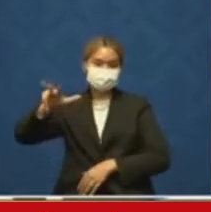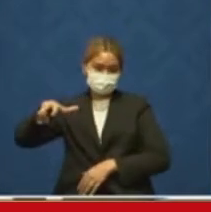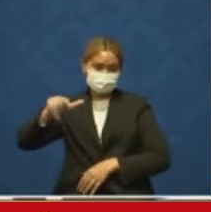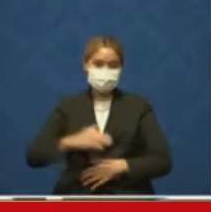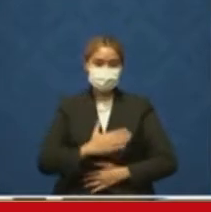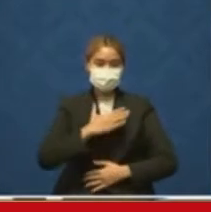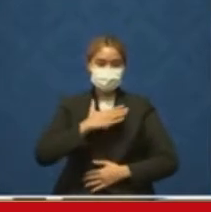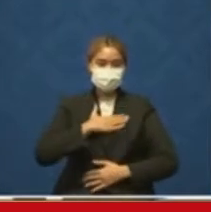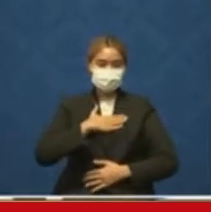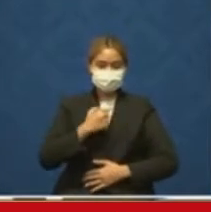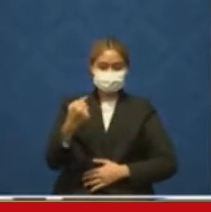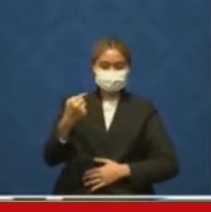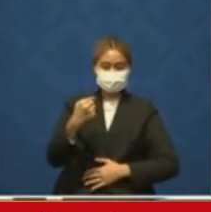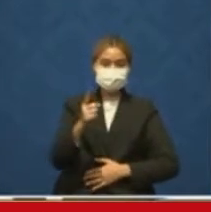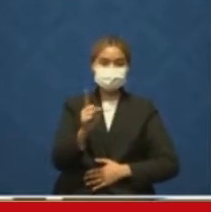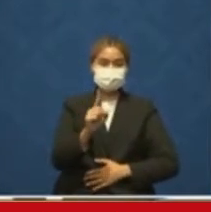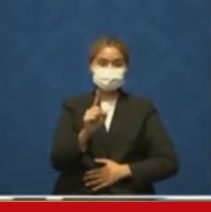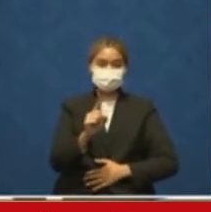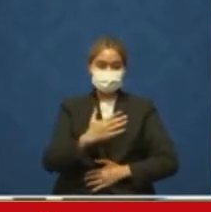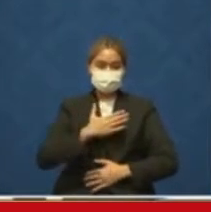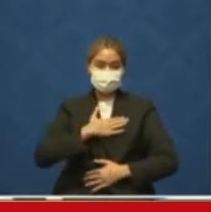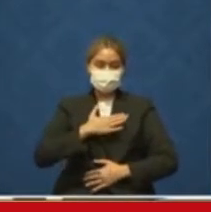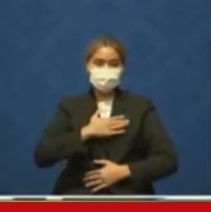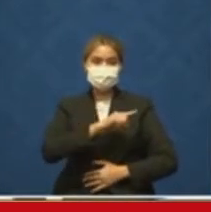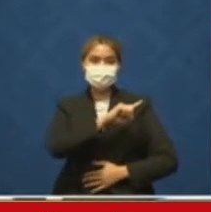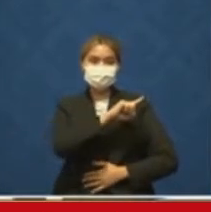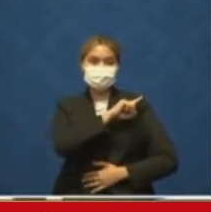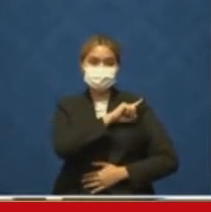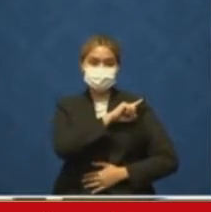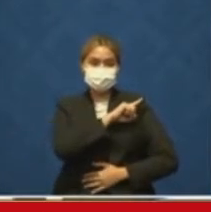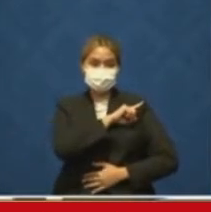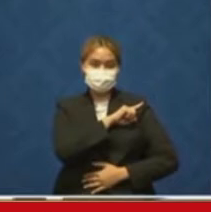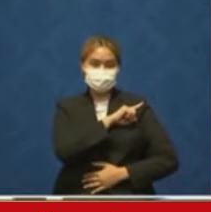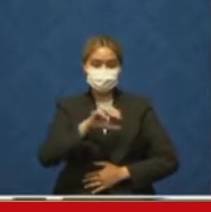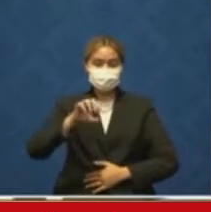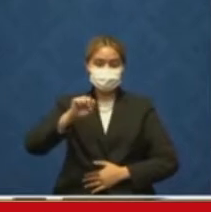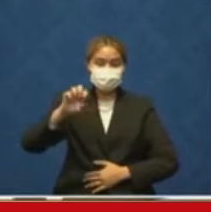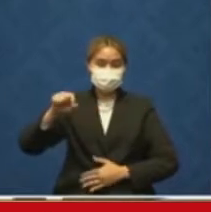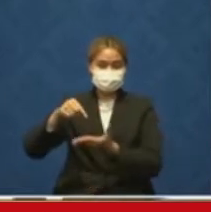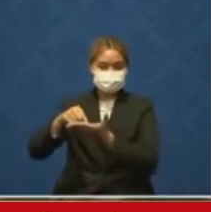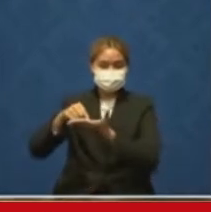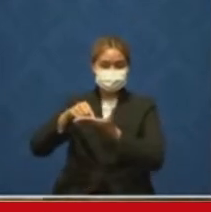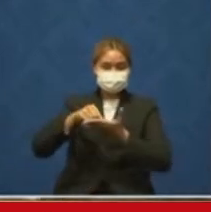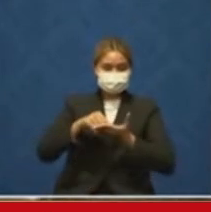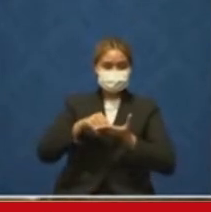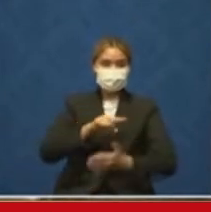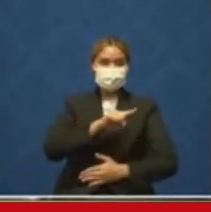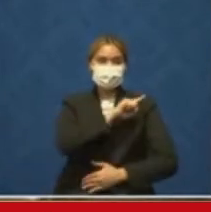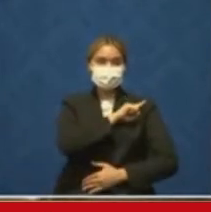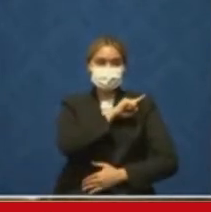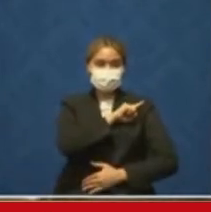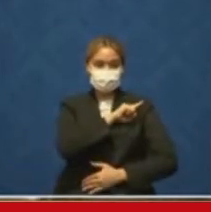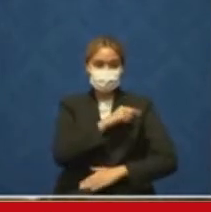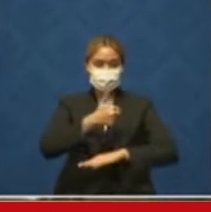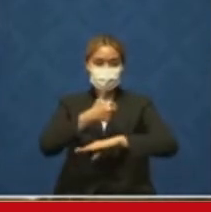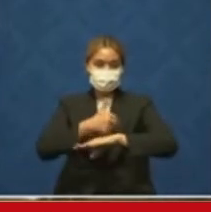ผมได้รบคำสั่ง ได้รบการมอบหมายจากทสะสอในแพทย์จนลนั่นสีแก้วหวหนาพัก